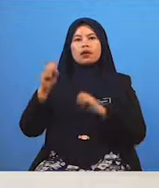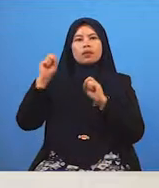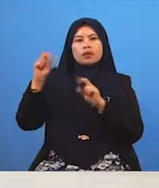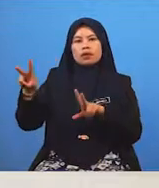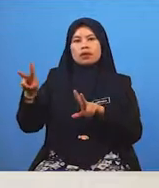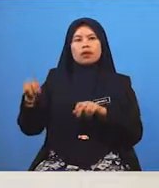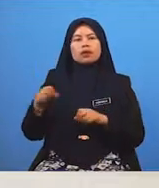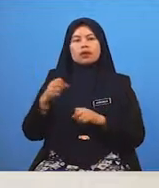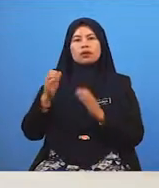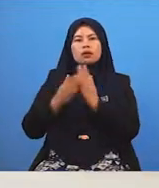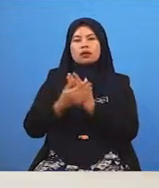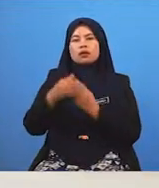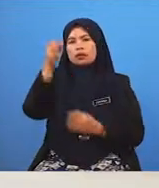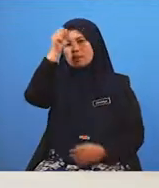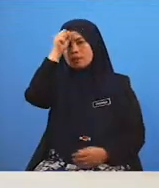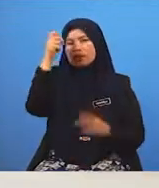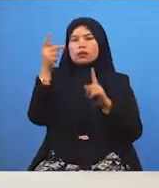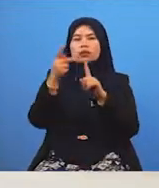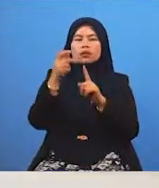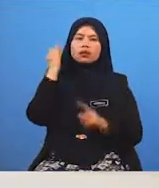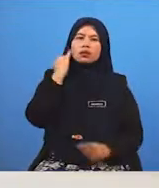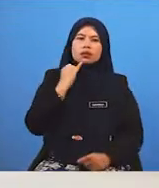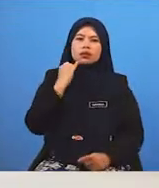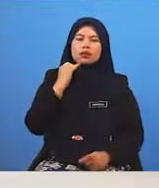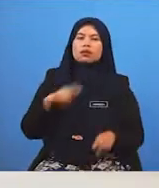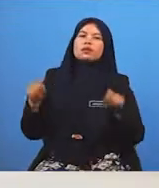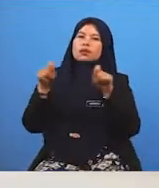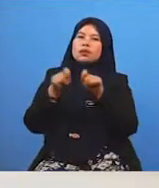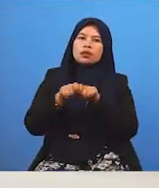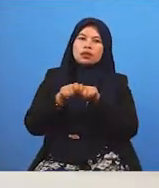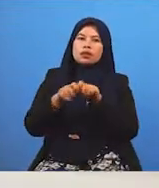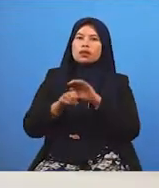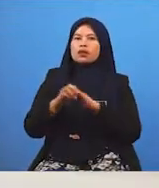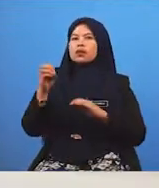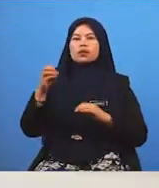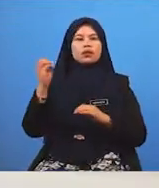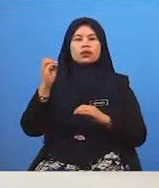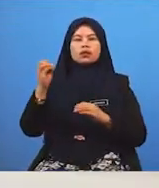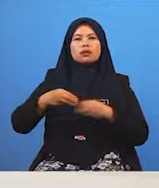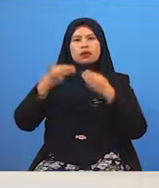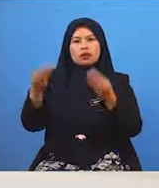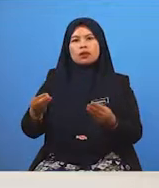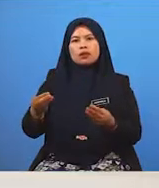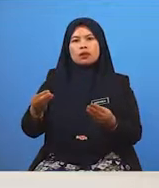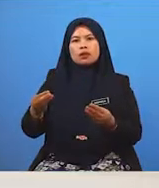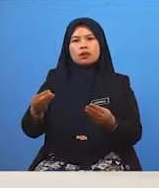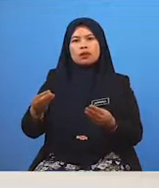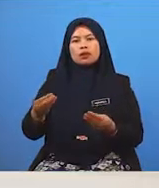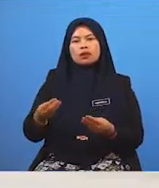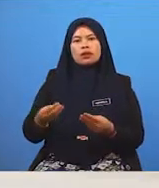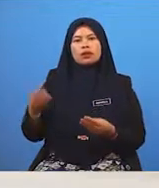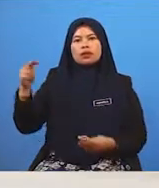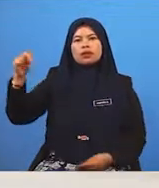dilakukan oleh suami terhadap isteri seperti mengabaikan nafkah, mendera muka isteri tanpa sebab